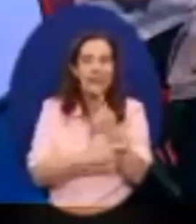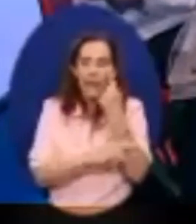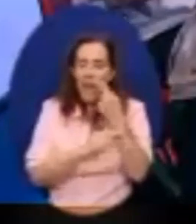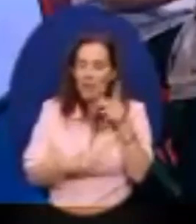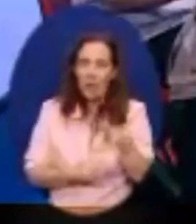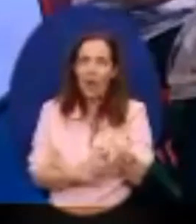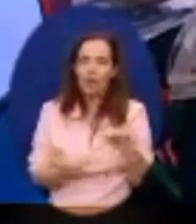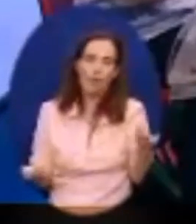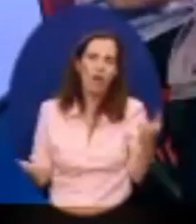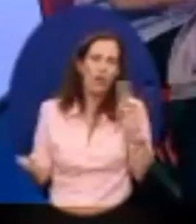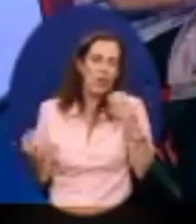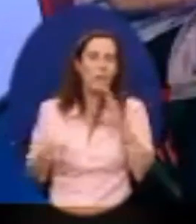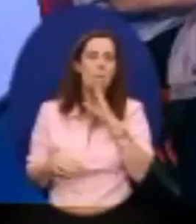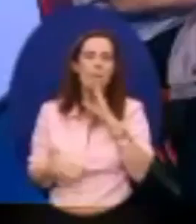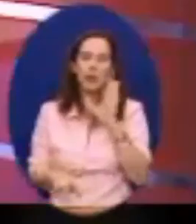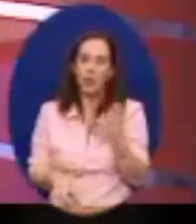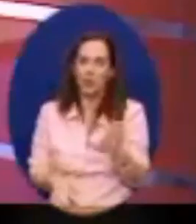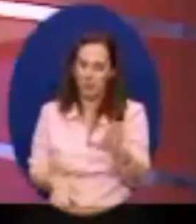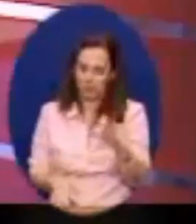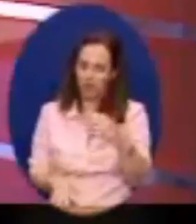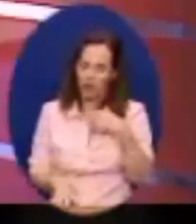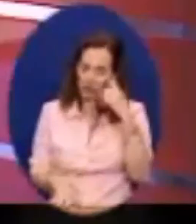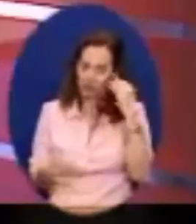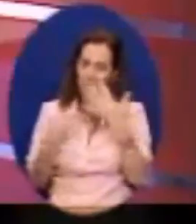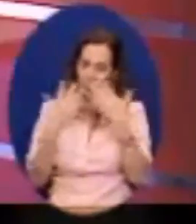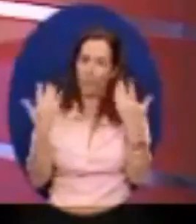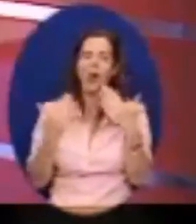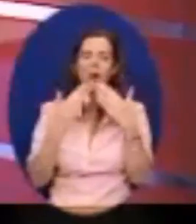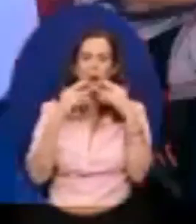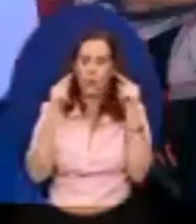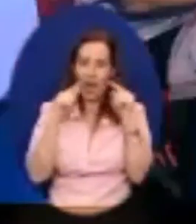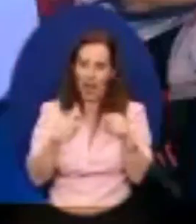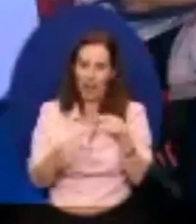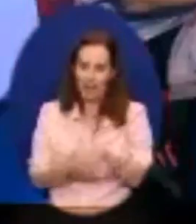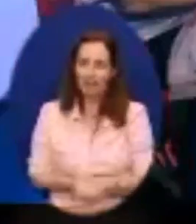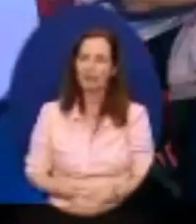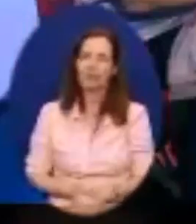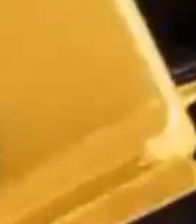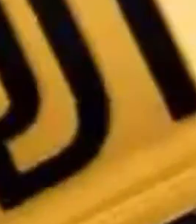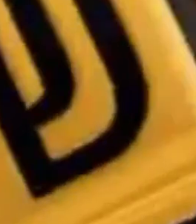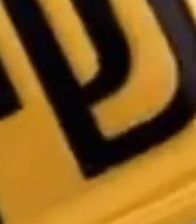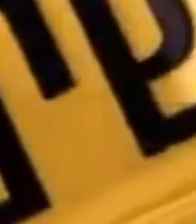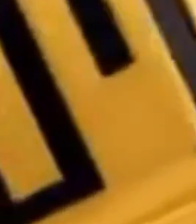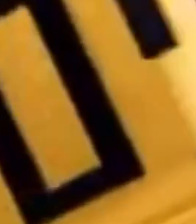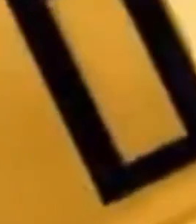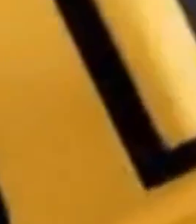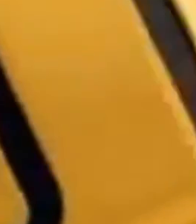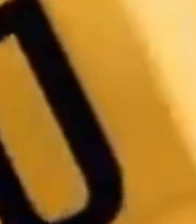באופק, אלף ואחד בעיות. אני נדמה לי שהדברים ברורים. תודה רבה לך, בועז ארד.